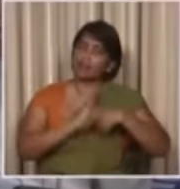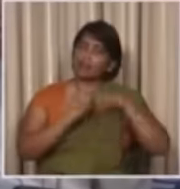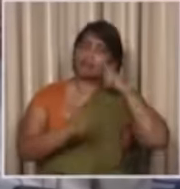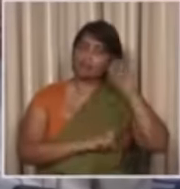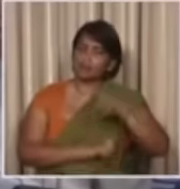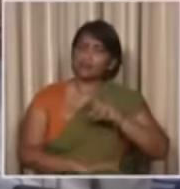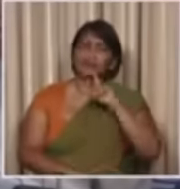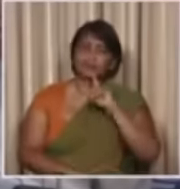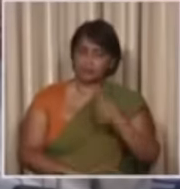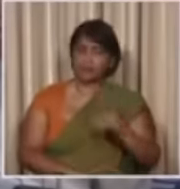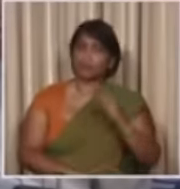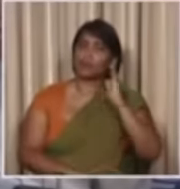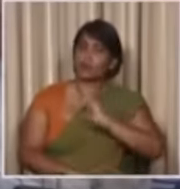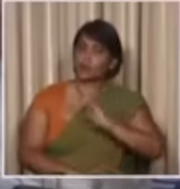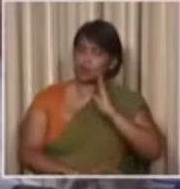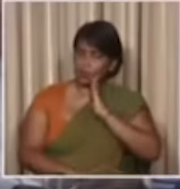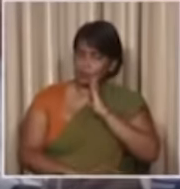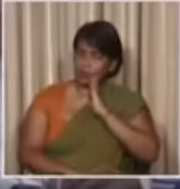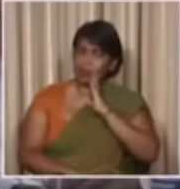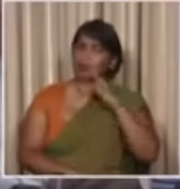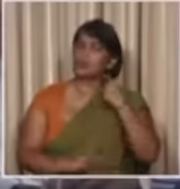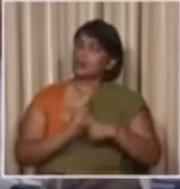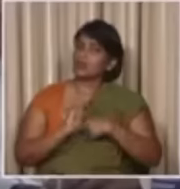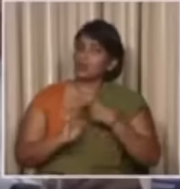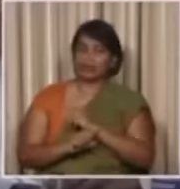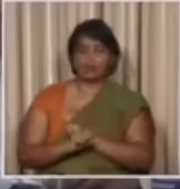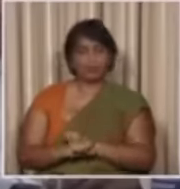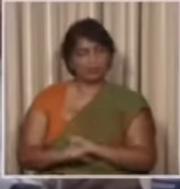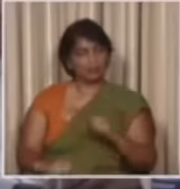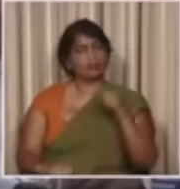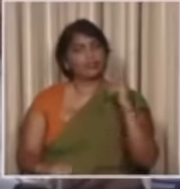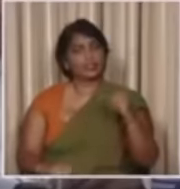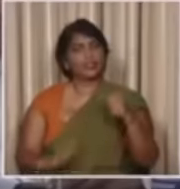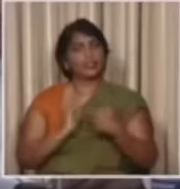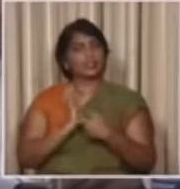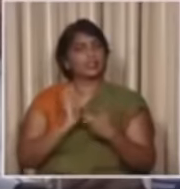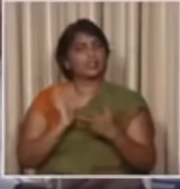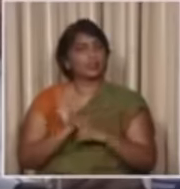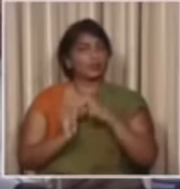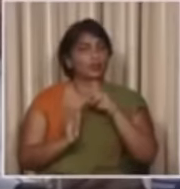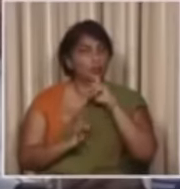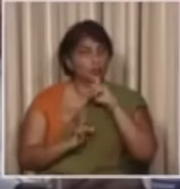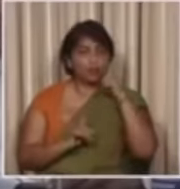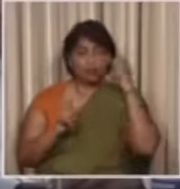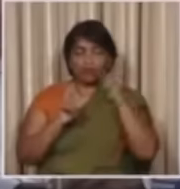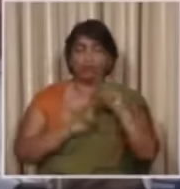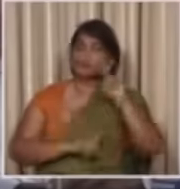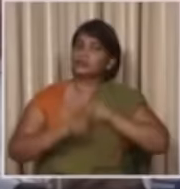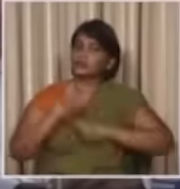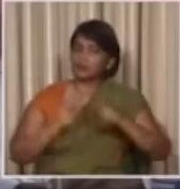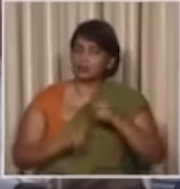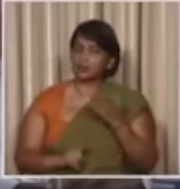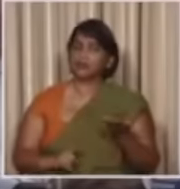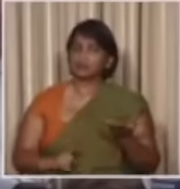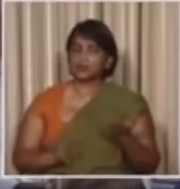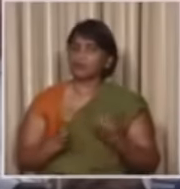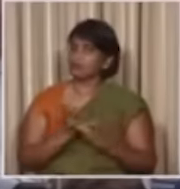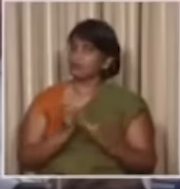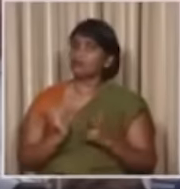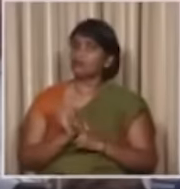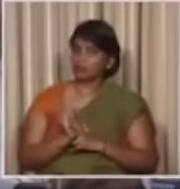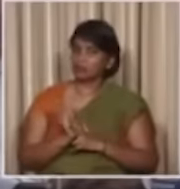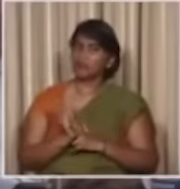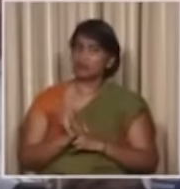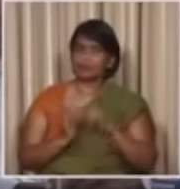පුළුවන්. පිට රටවල් වල ලංකාවේ නැති උඩට ටීවී එකේ දඩු තීන්දුව සාකච්ඡා කරනවා. ටීවී එකේ